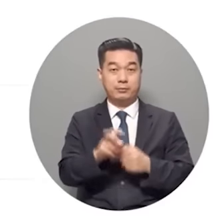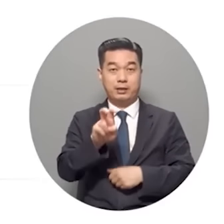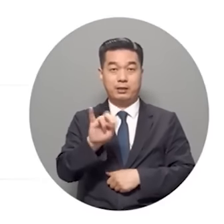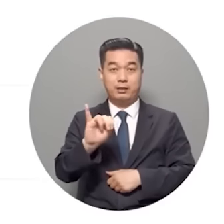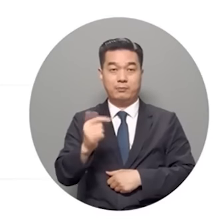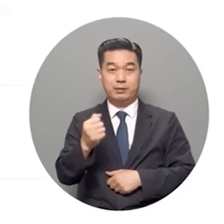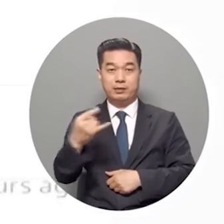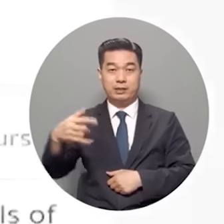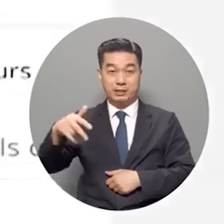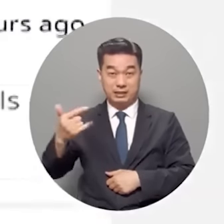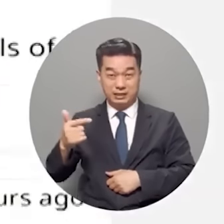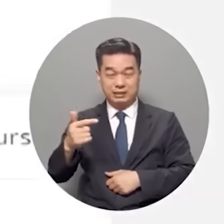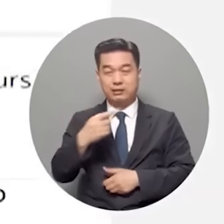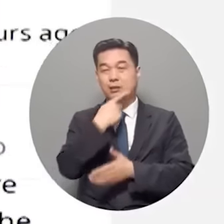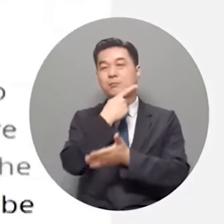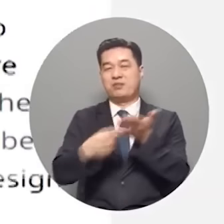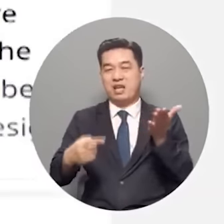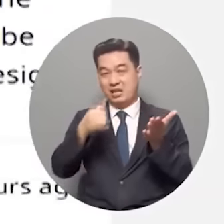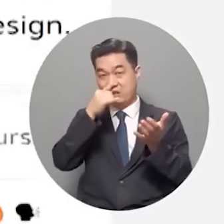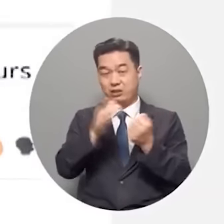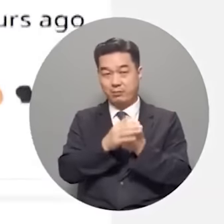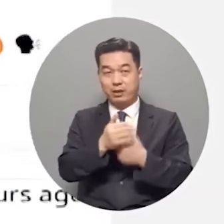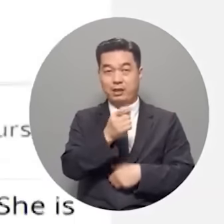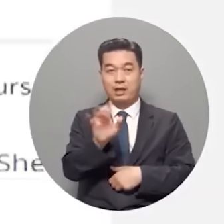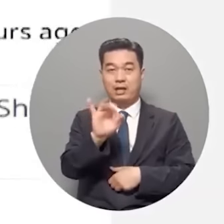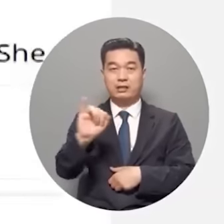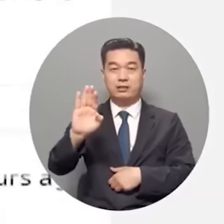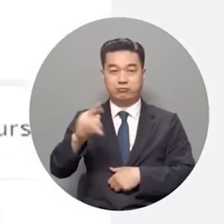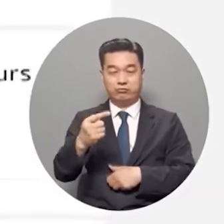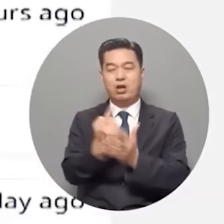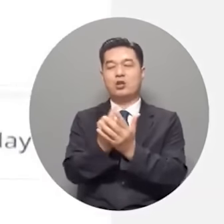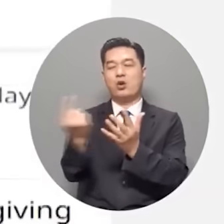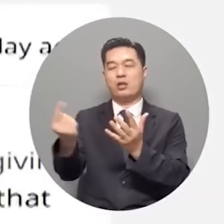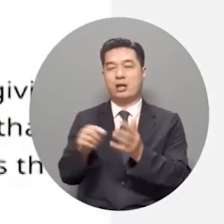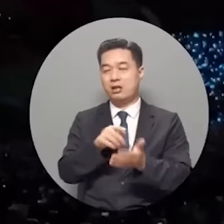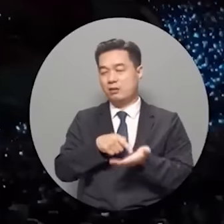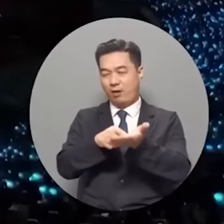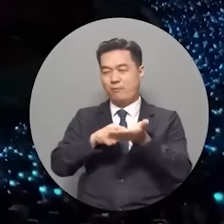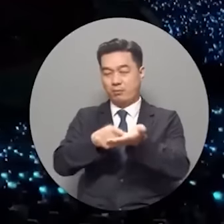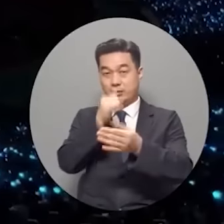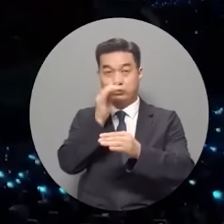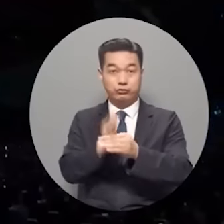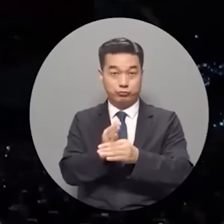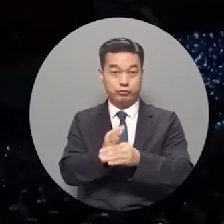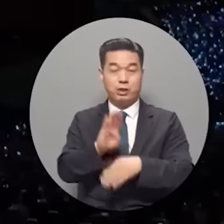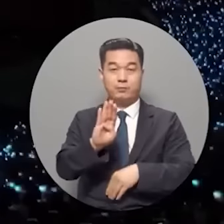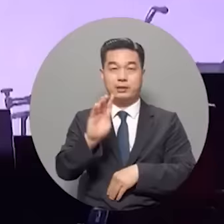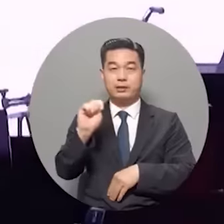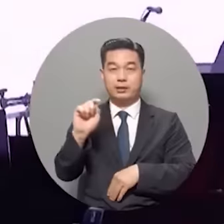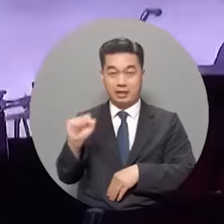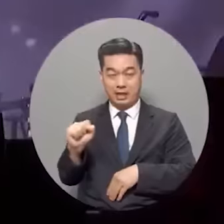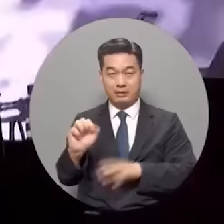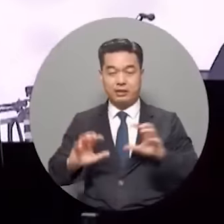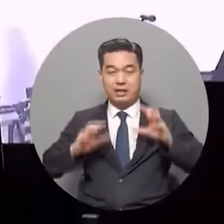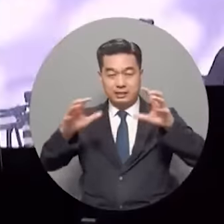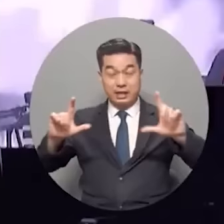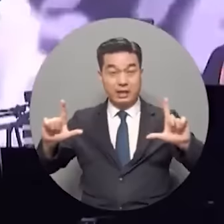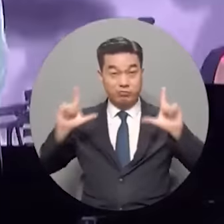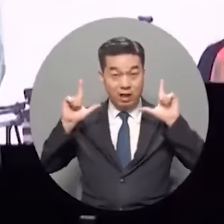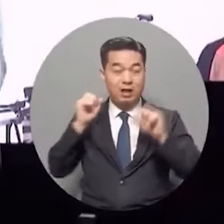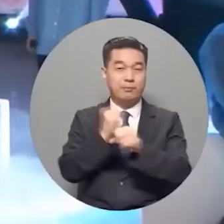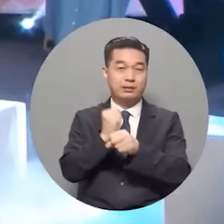BTS에 피해를 줬다며 하이브를 떠나라 청원까지 벌이고 있습니다. BTS를 세계적 스타로 성장시킨